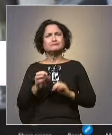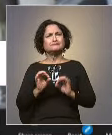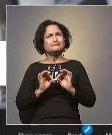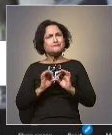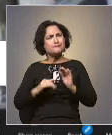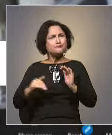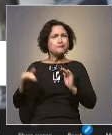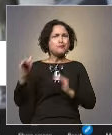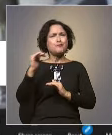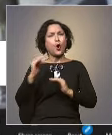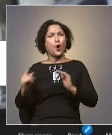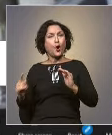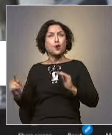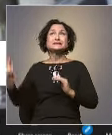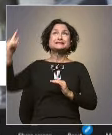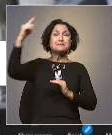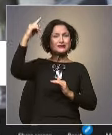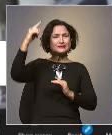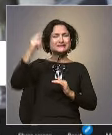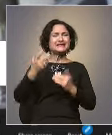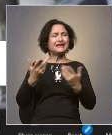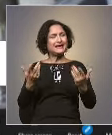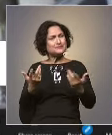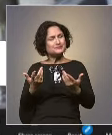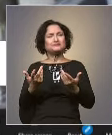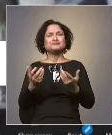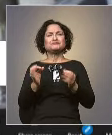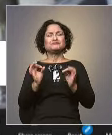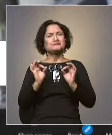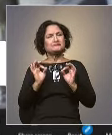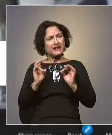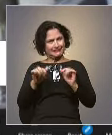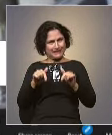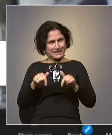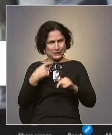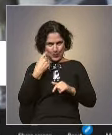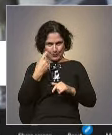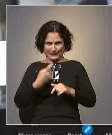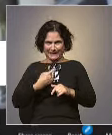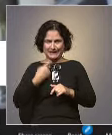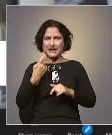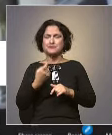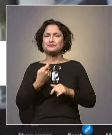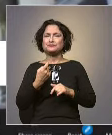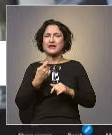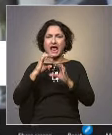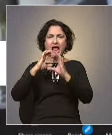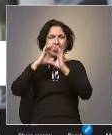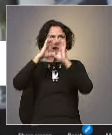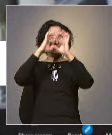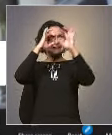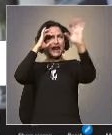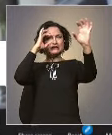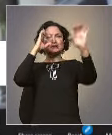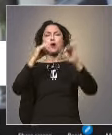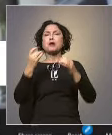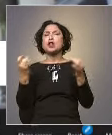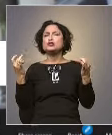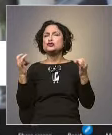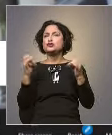път. Не се ограничаваме да са само на тема космос. Но тази година са телескопът Джеймс Уеб, нова